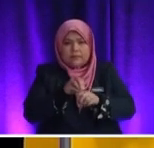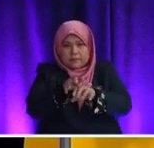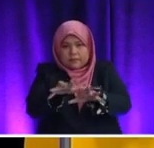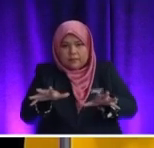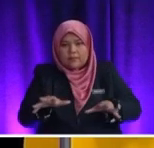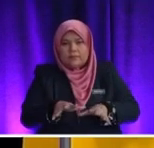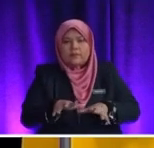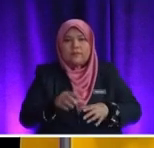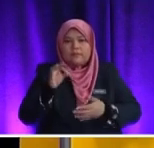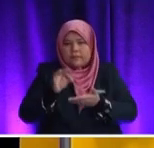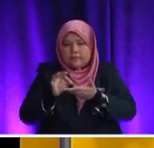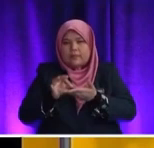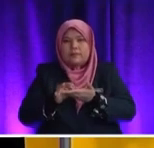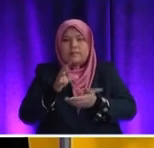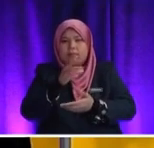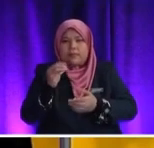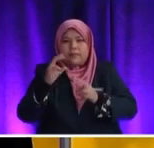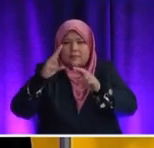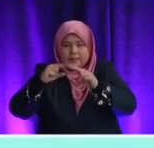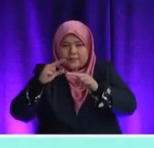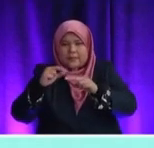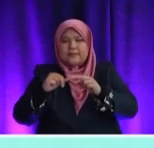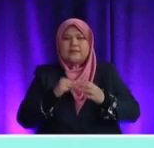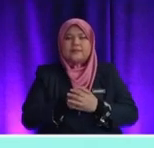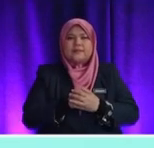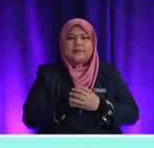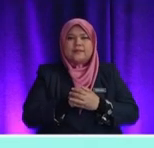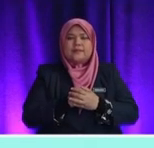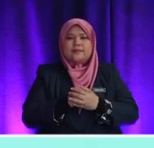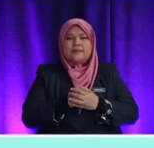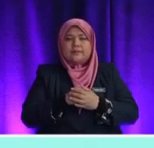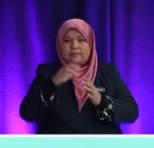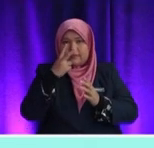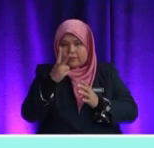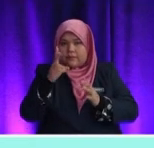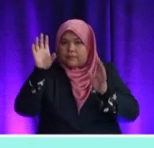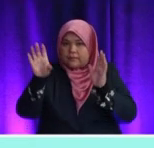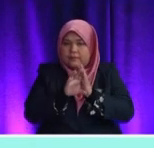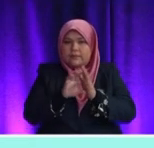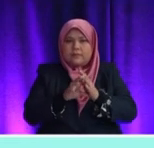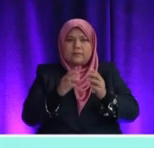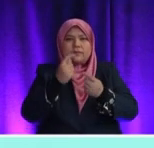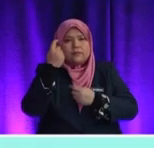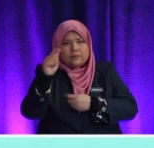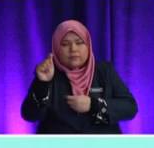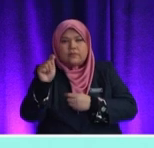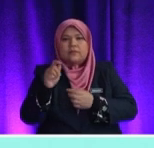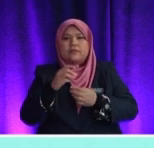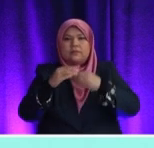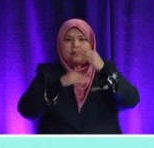ABG dan juga garam tersebut nah ini gambar yang saya dapatkan dari pada buku teks tingkat lima Oke daripada